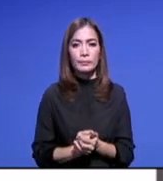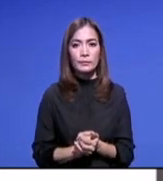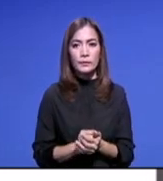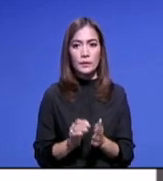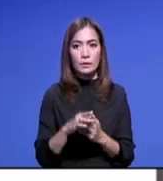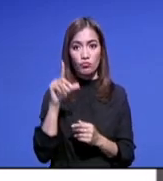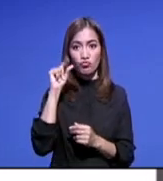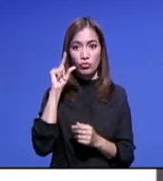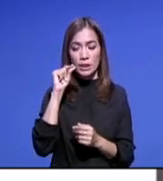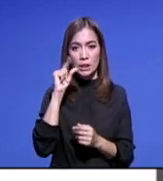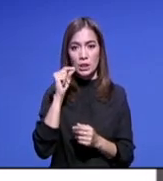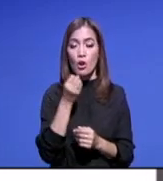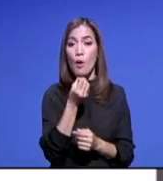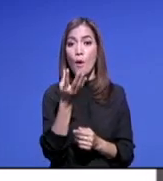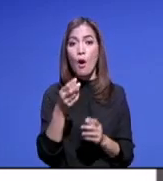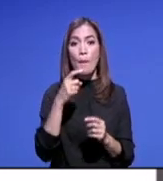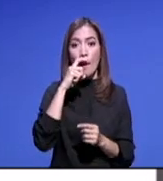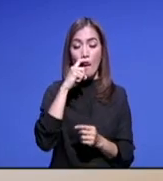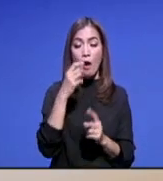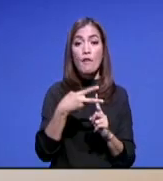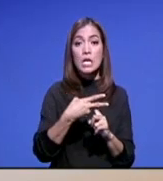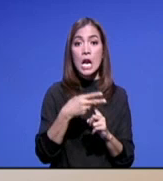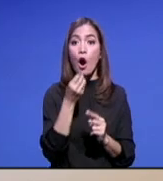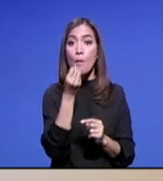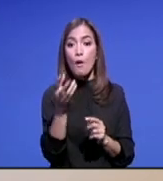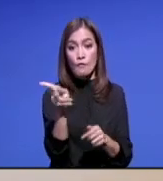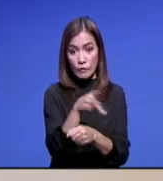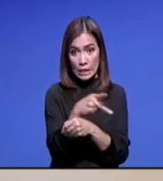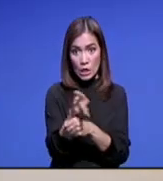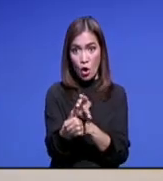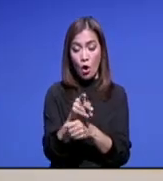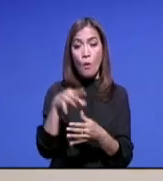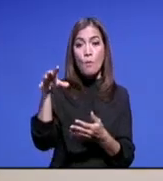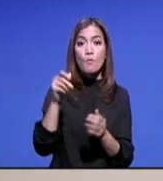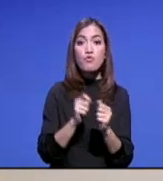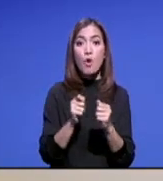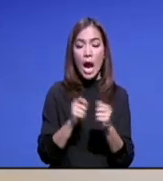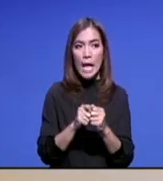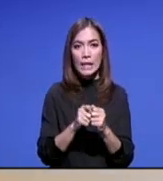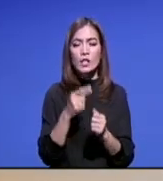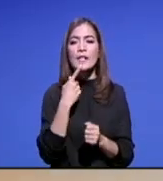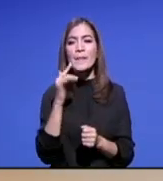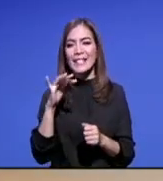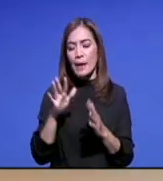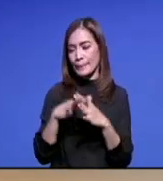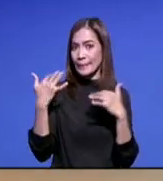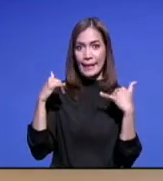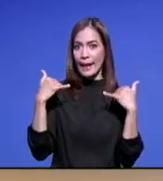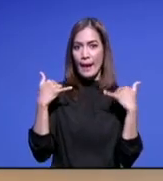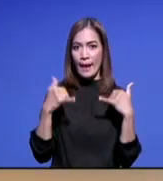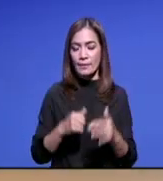cuitannya Ferdinand menegaskan bahwa video yang dibuat hanya lelucon semata.